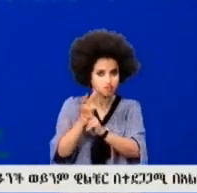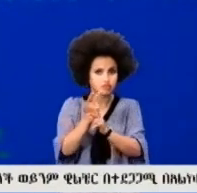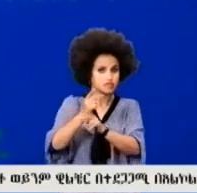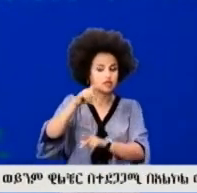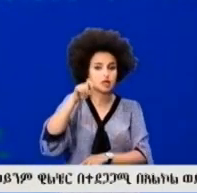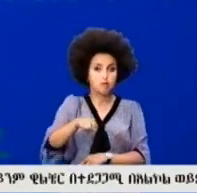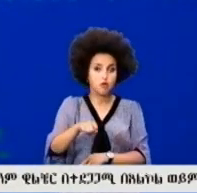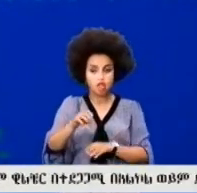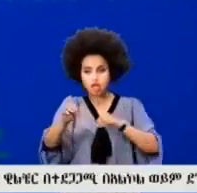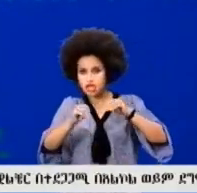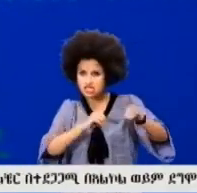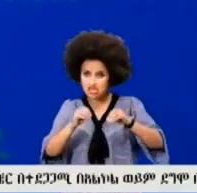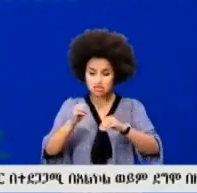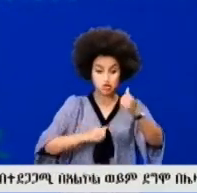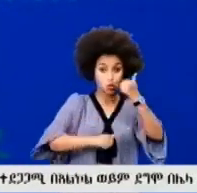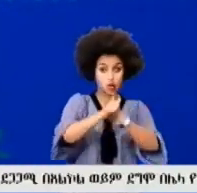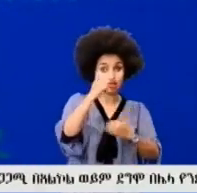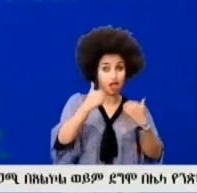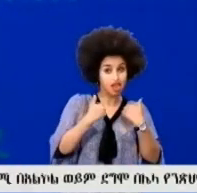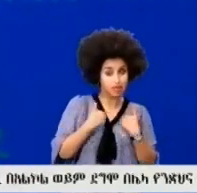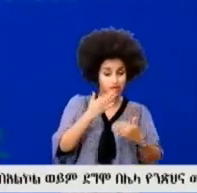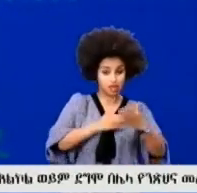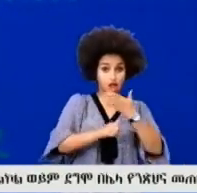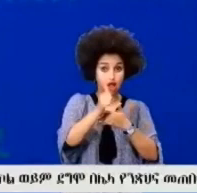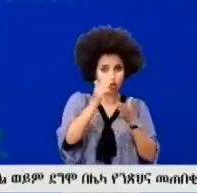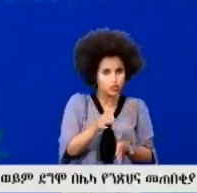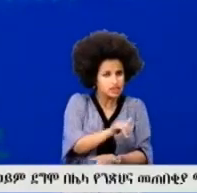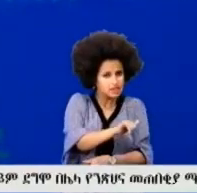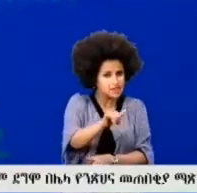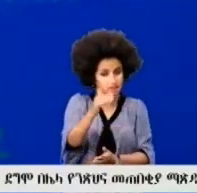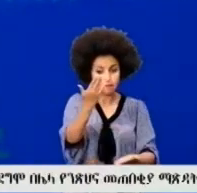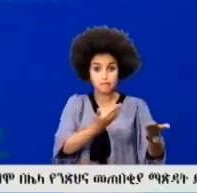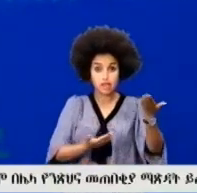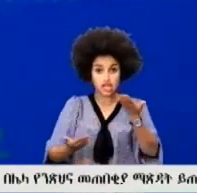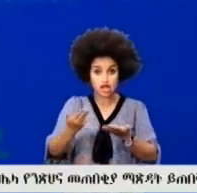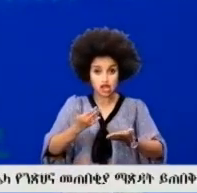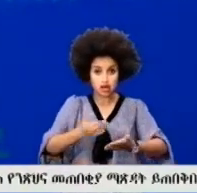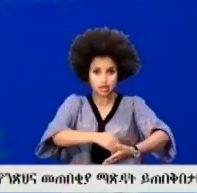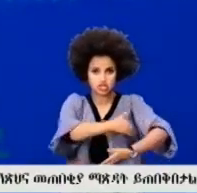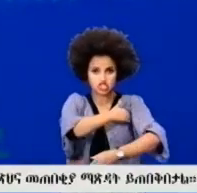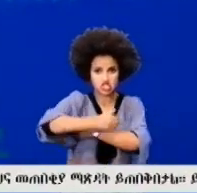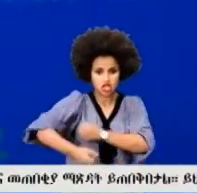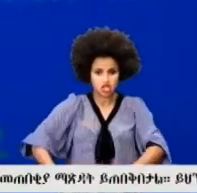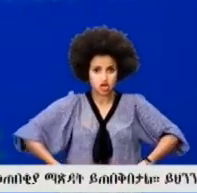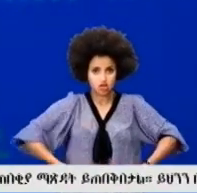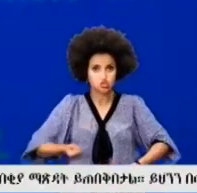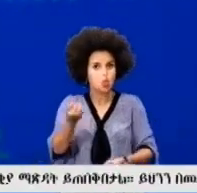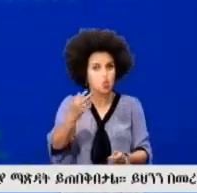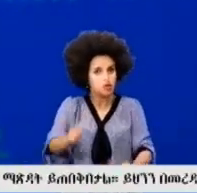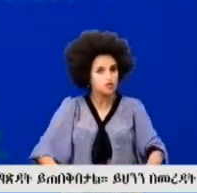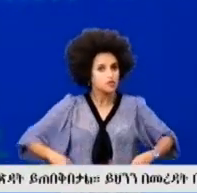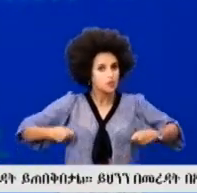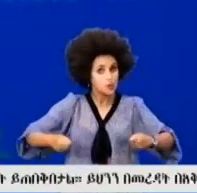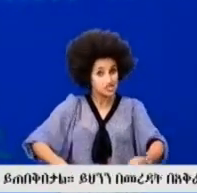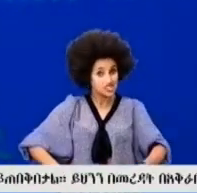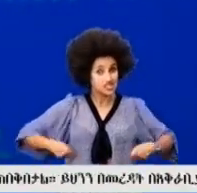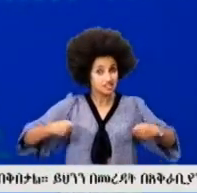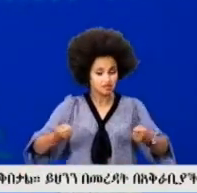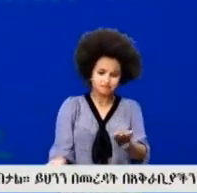ይጠበቅበታል። የእንቅስቃሴ ጉዳት ያለበት አካል ጉዳተኛም የሚገለገለበትን ክራንች ወይም ተሽከርካሪ